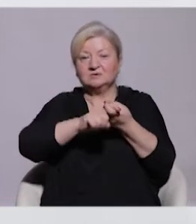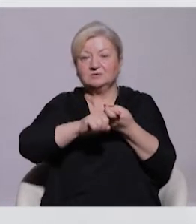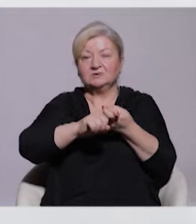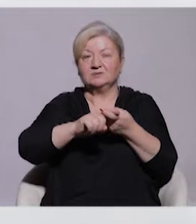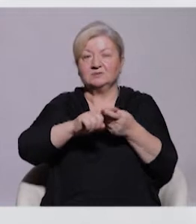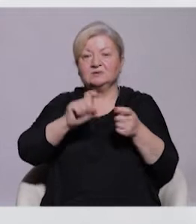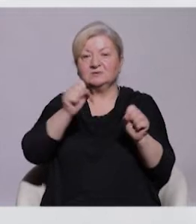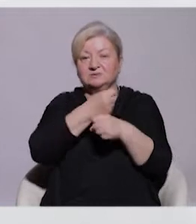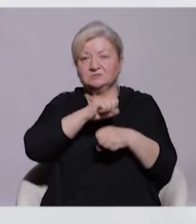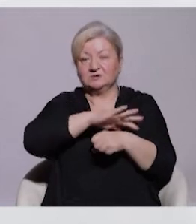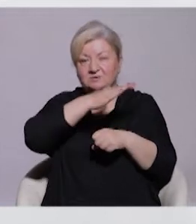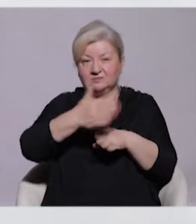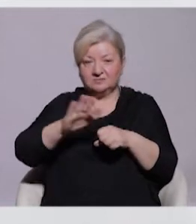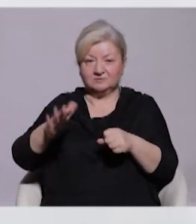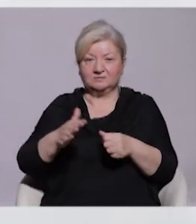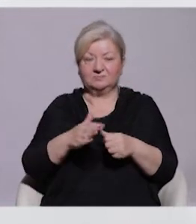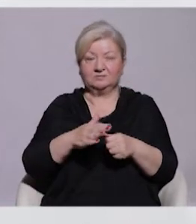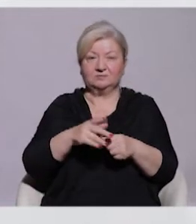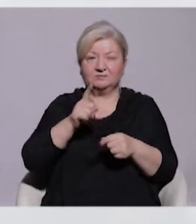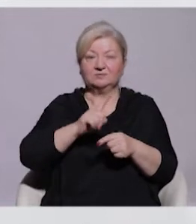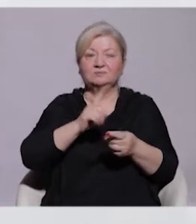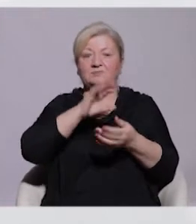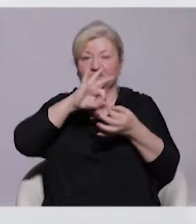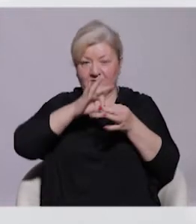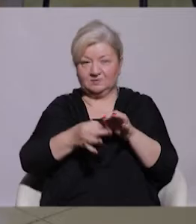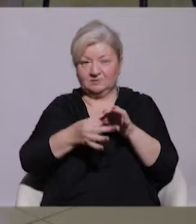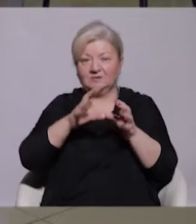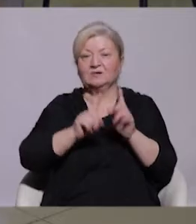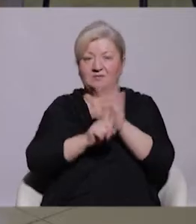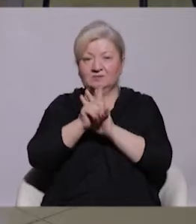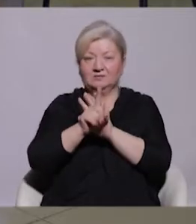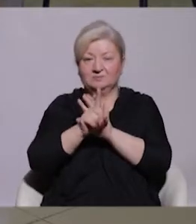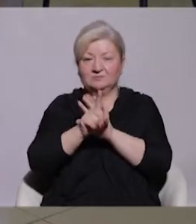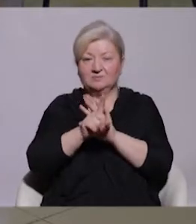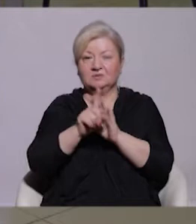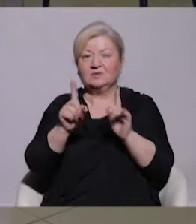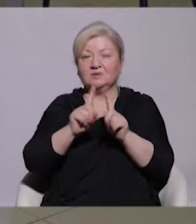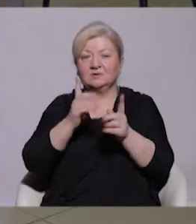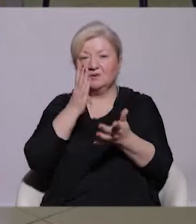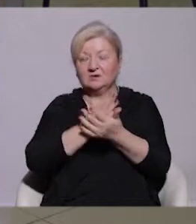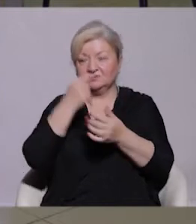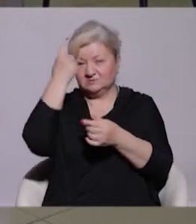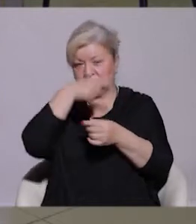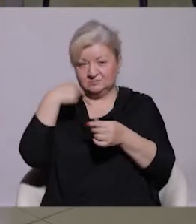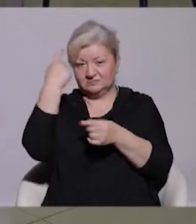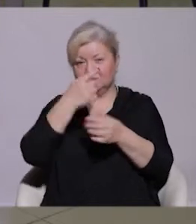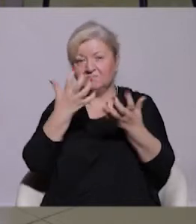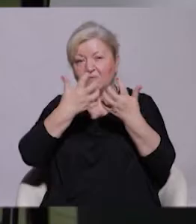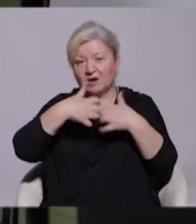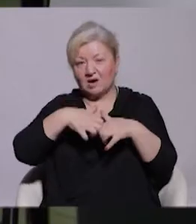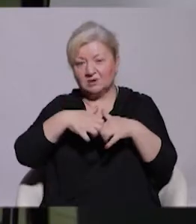რეალურ სიტუაციებს, სადაც ჩვენ ცოდნას გამოვიყენებთ და განვიმტკიცებთ. დავიწყოთ. რა არის და რა სახეებისაა მექანიკური